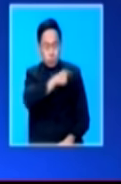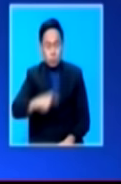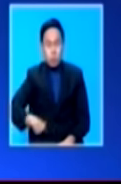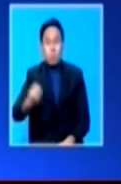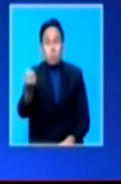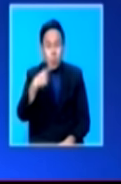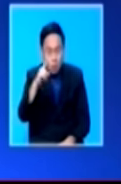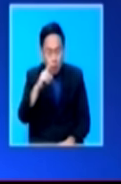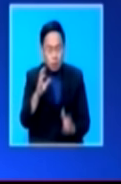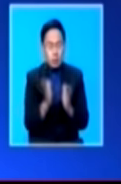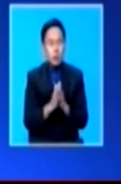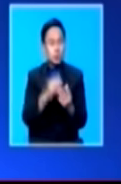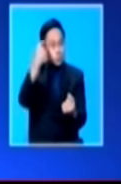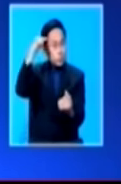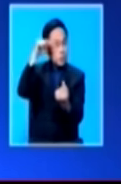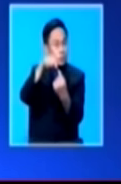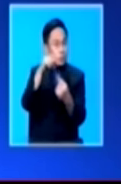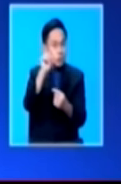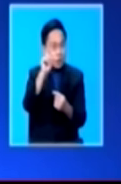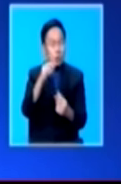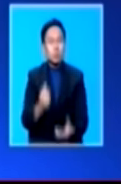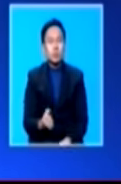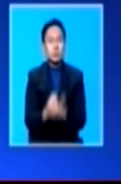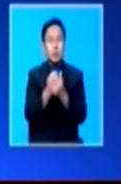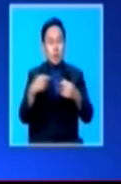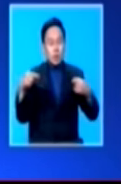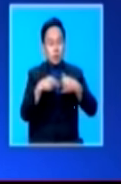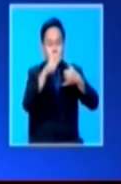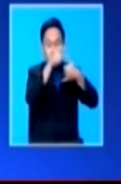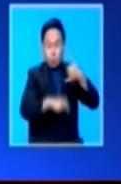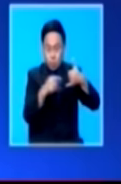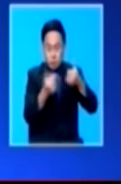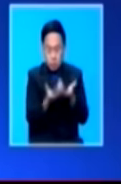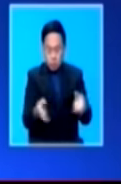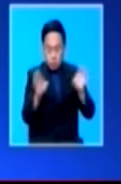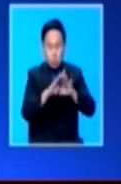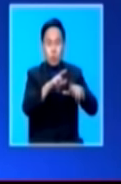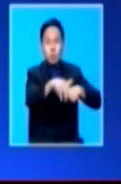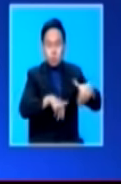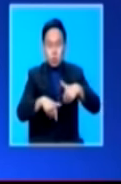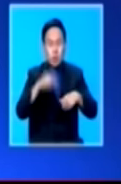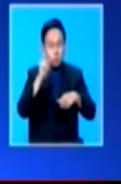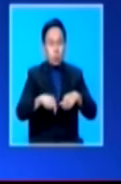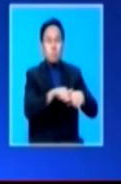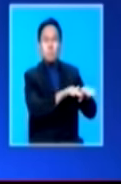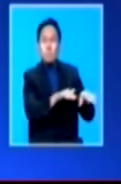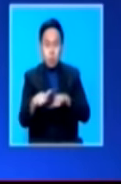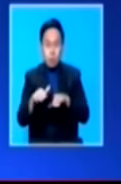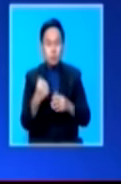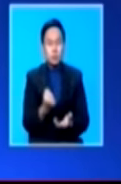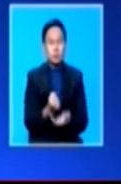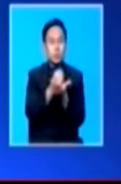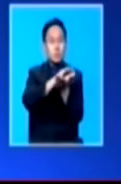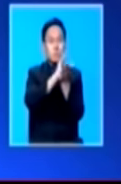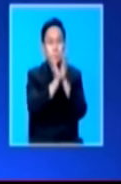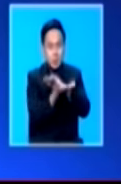ถึงต้องมุ่งพัฒนาเพื่อสร้างความเข้มแข็งให้คนในและครอบครัวและชุมชนนะครับให้มีความพร้อมที่จะรับการพัฒนาก่อ